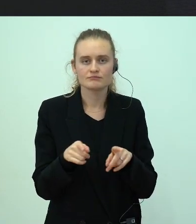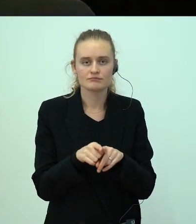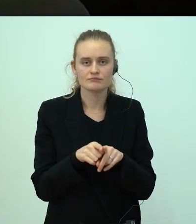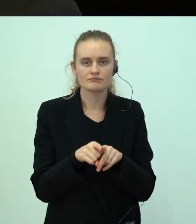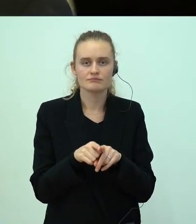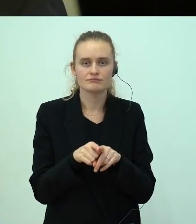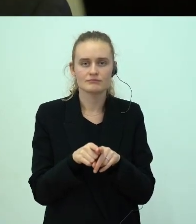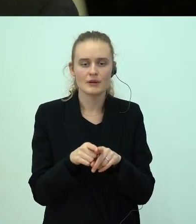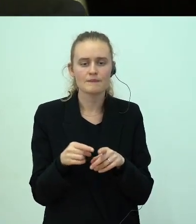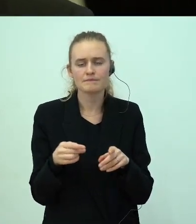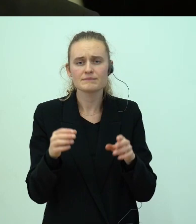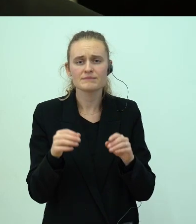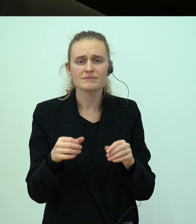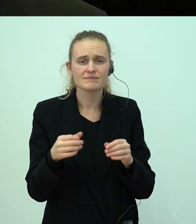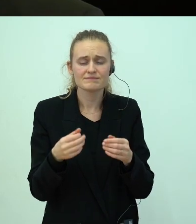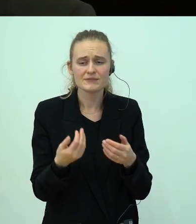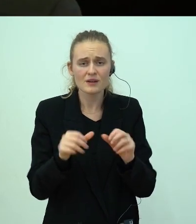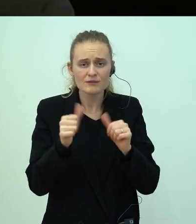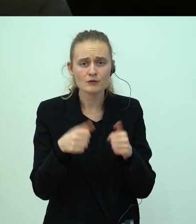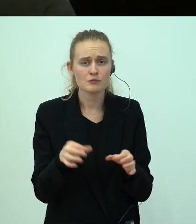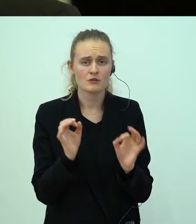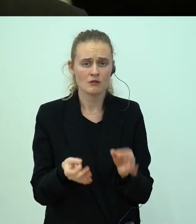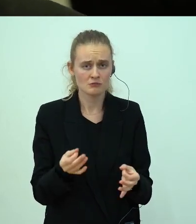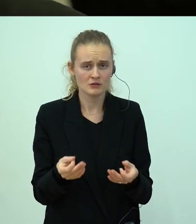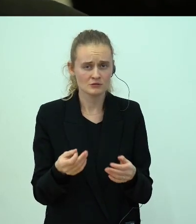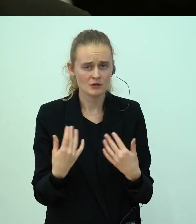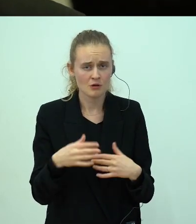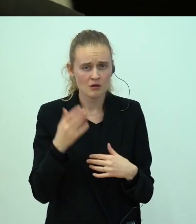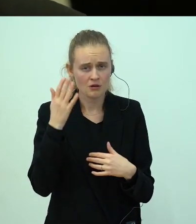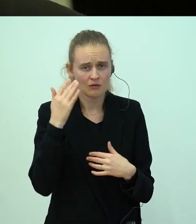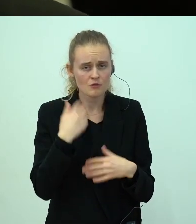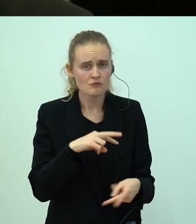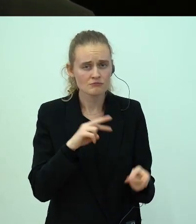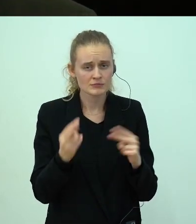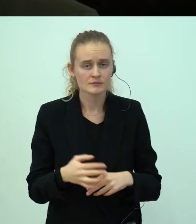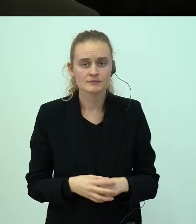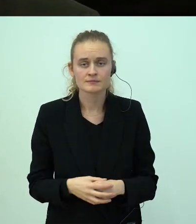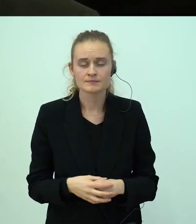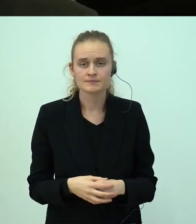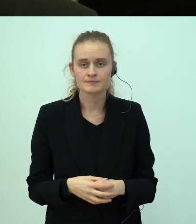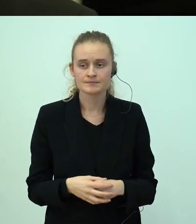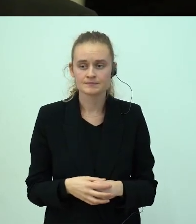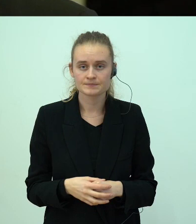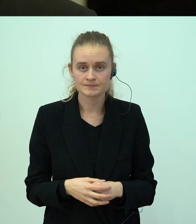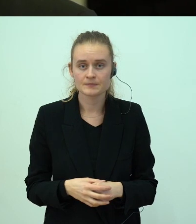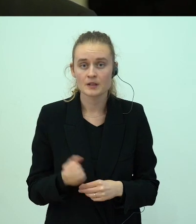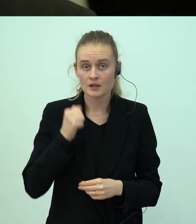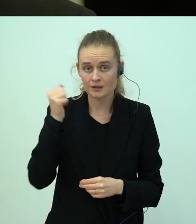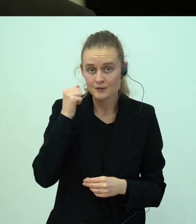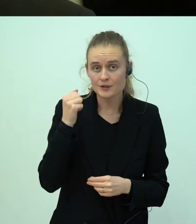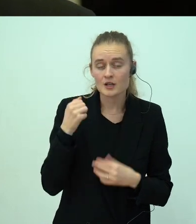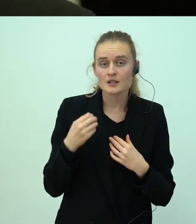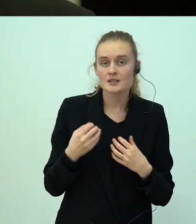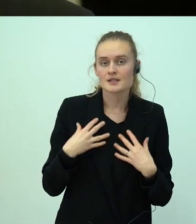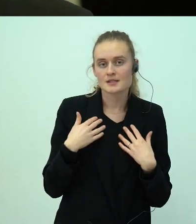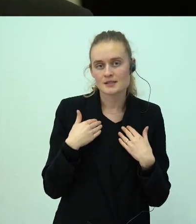operandi veiklos modeliu. Dėkoju, man didžiulė garbė būti čia. ir sveikinu jūs su